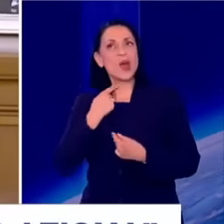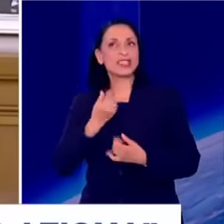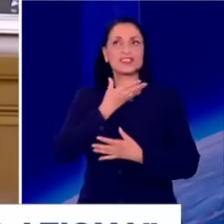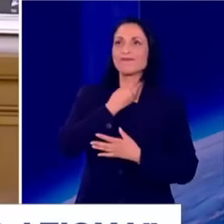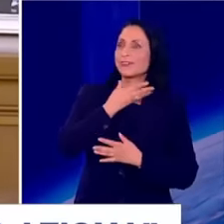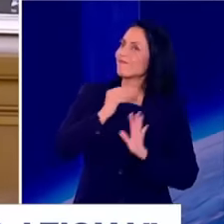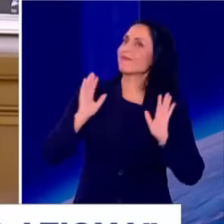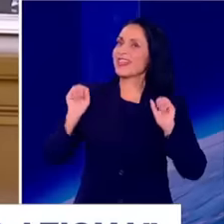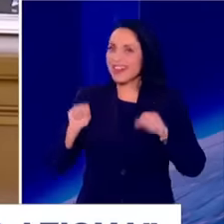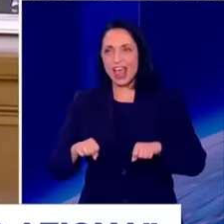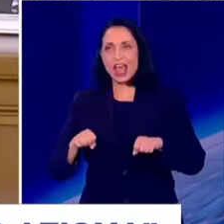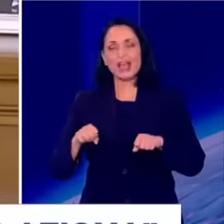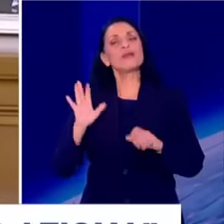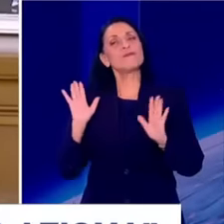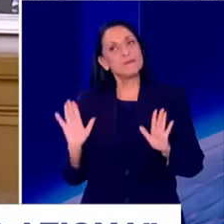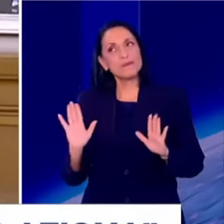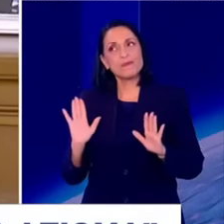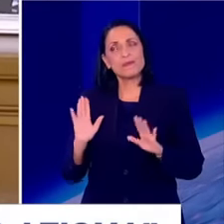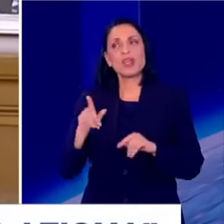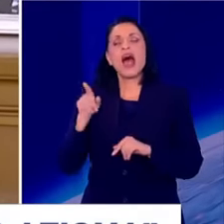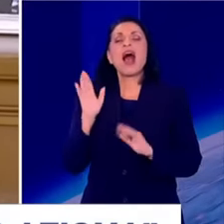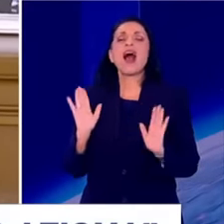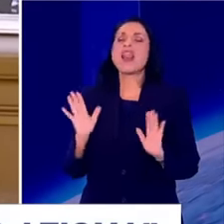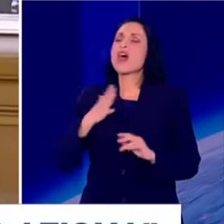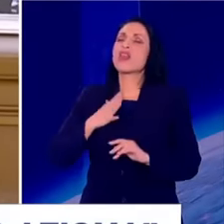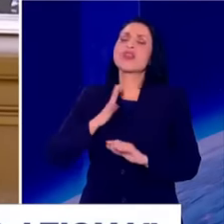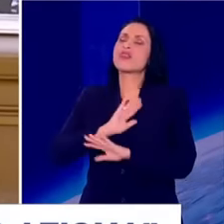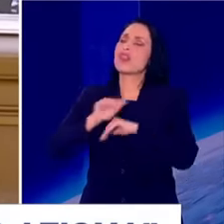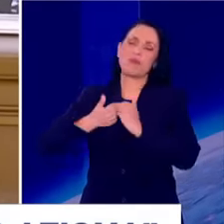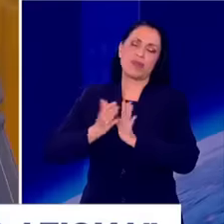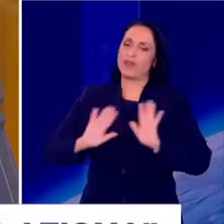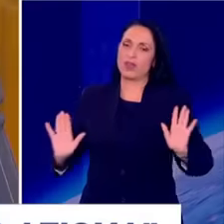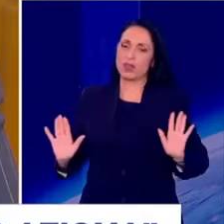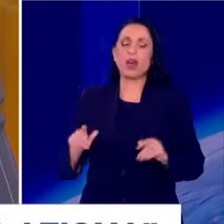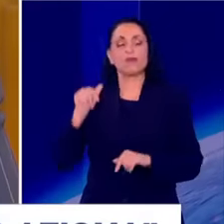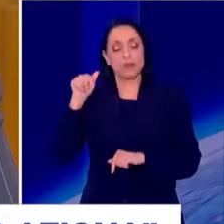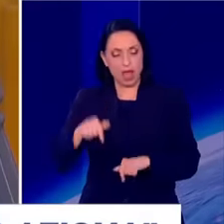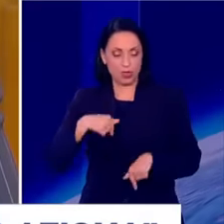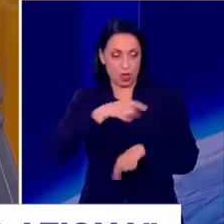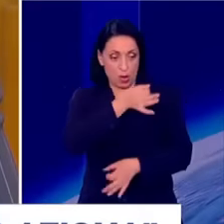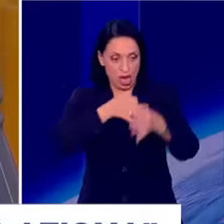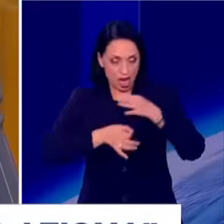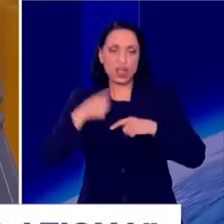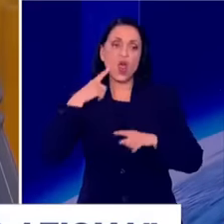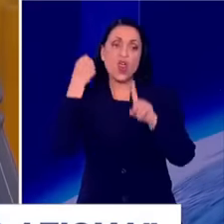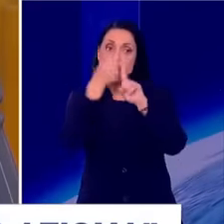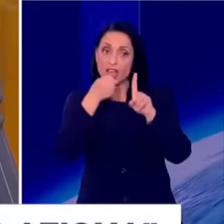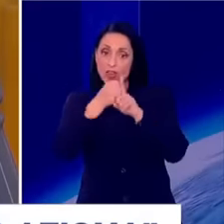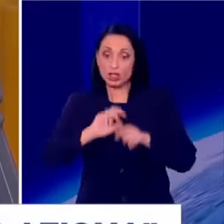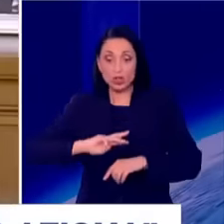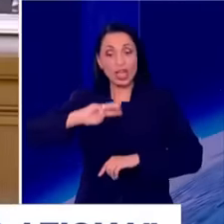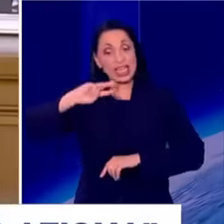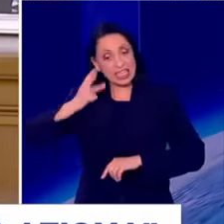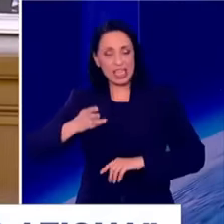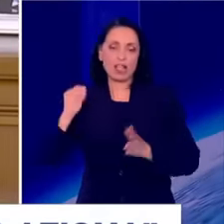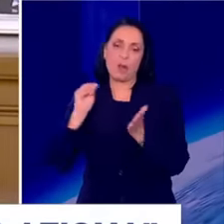ακούγεται συχνά το όνομα ενός Έλληνα Πρωθυπουργού για τόσο σημαντικά αξιώματα. Δεν με αφορά καθόλου όμως. Άρα σήμερα εδώ που είμαστε, λέτε θα διεκδικήσω και τρίτη θητεία.